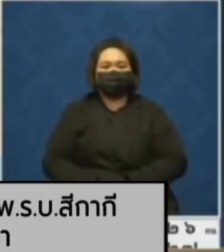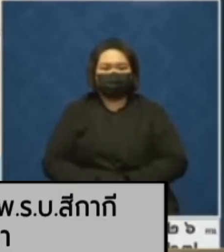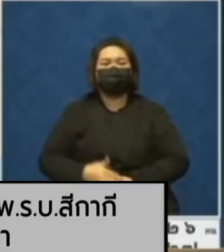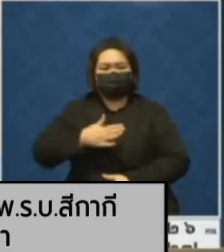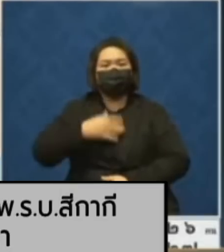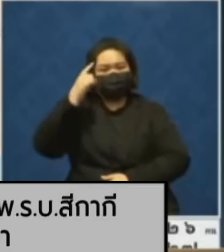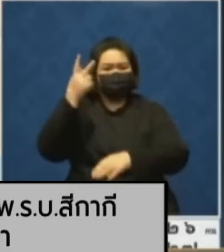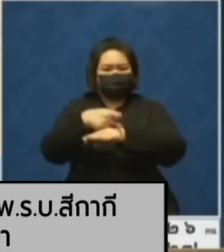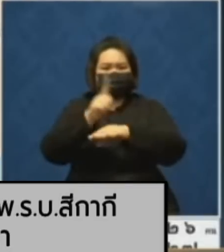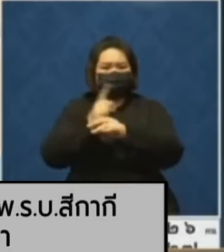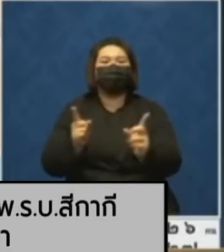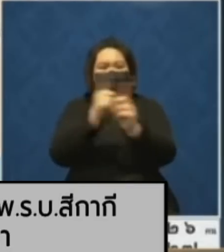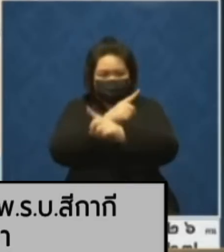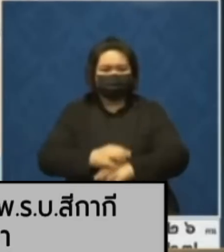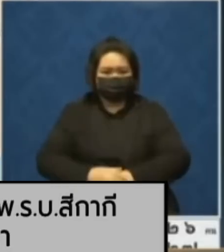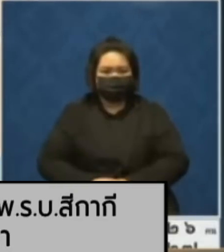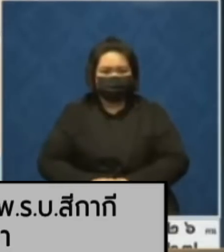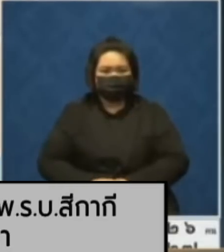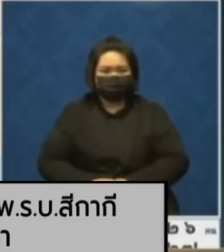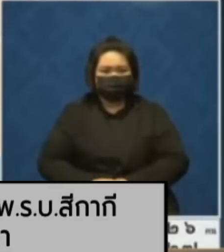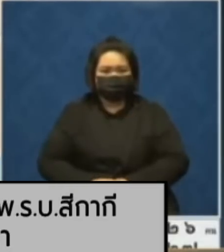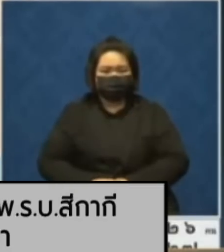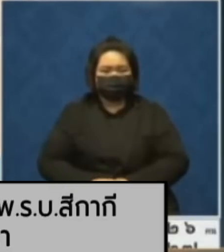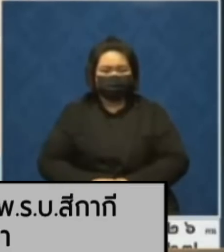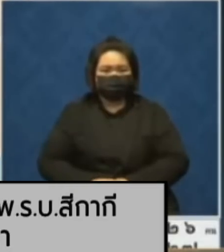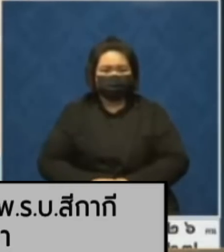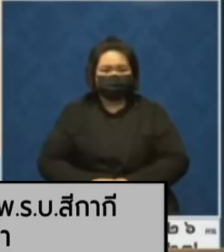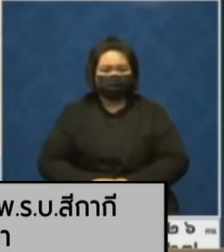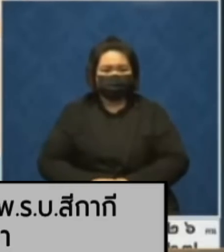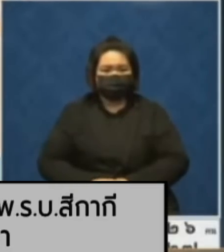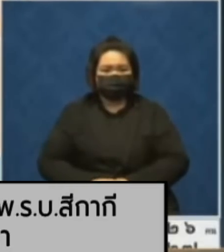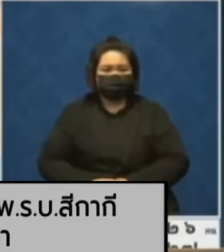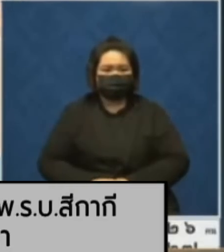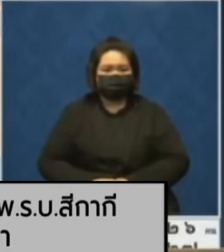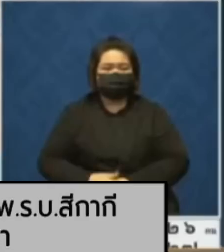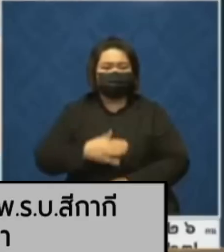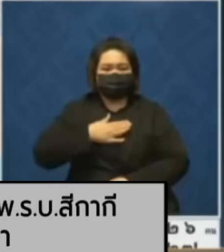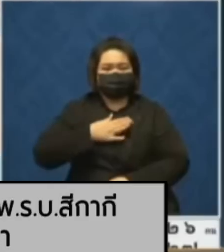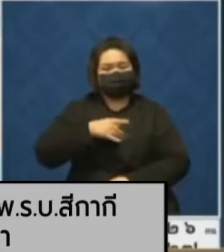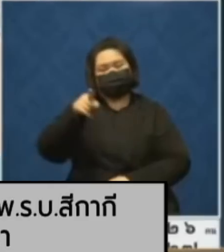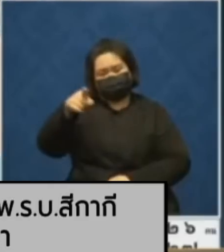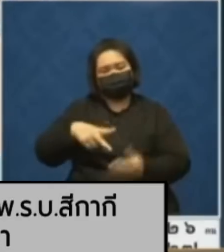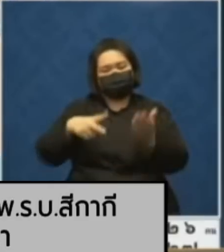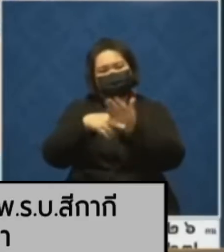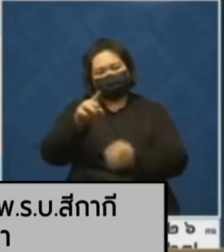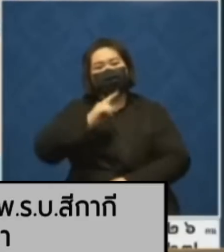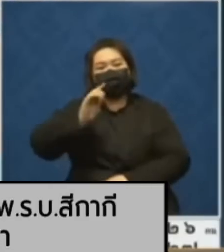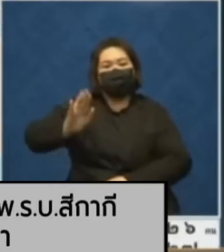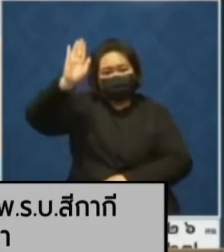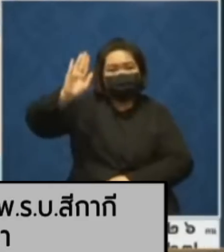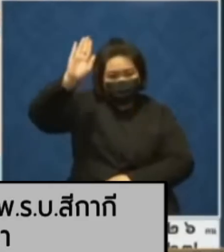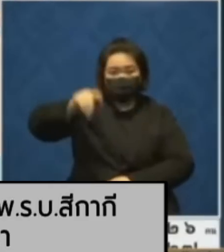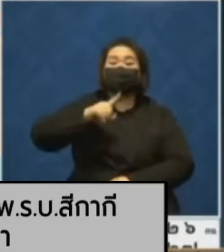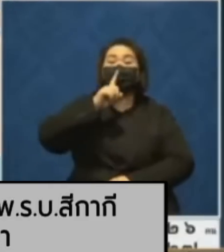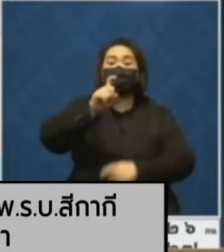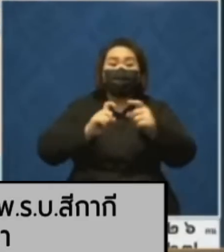ผมวาเปลยนประทานดกาคร่ประทานครับคอผมวาท่านให้สมาชิคลงยกมอไครัให